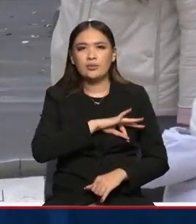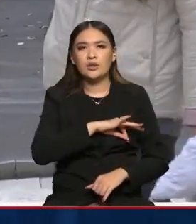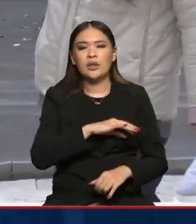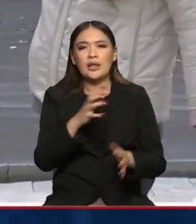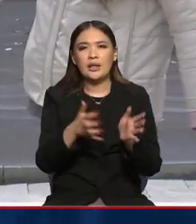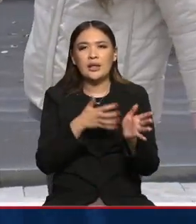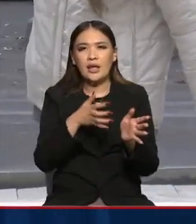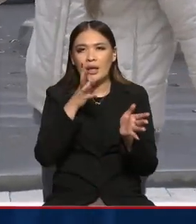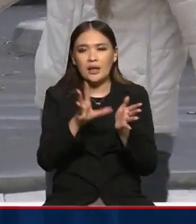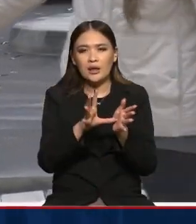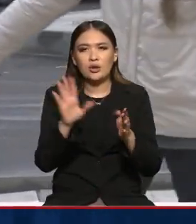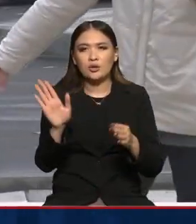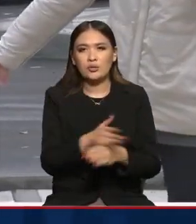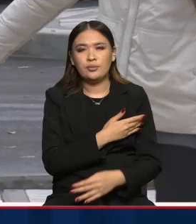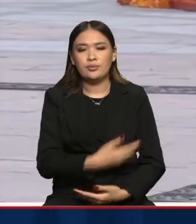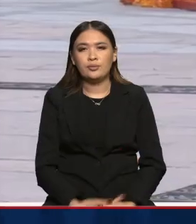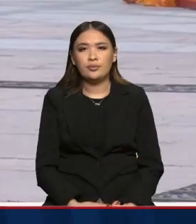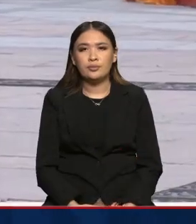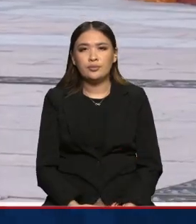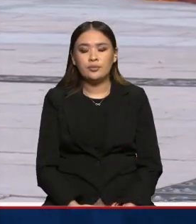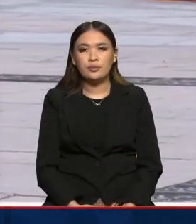деп пікір білдірген.